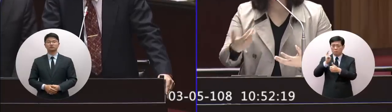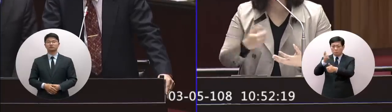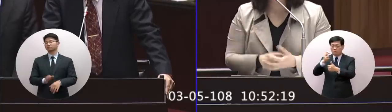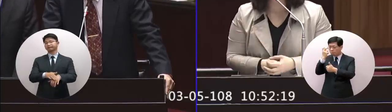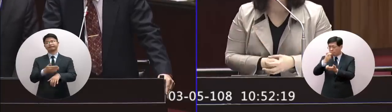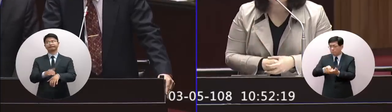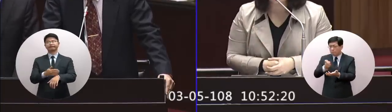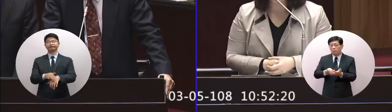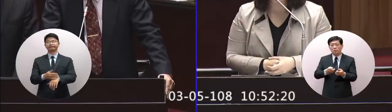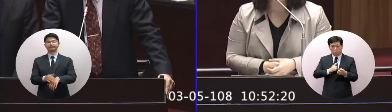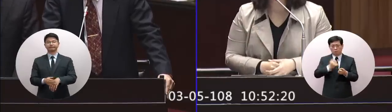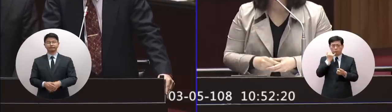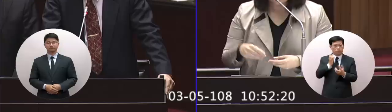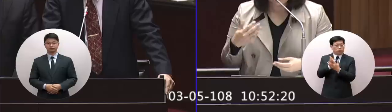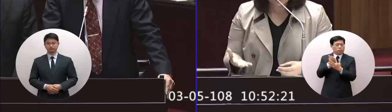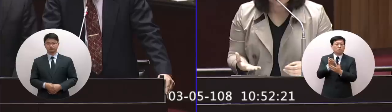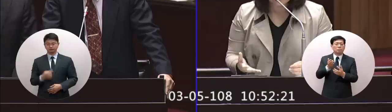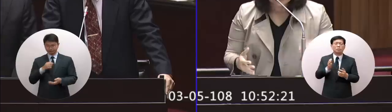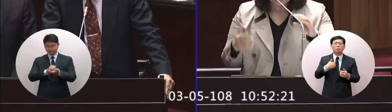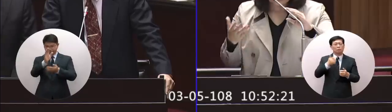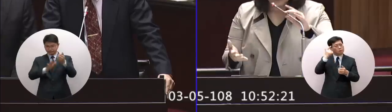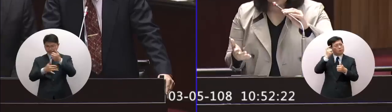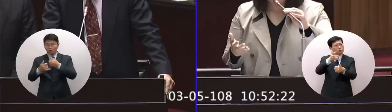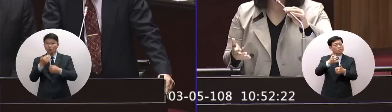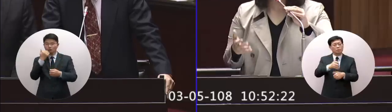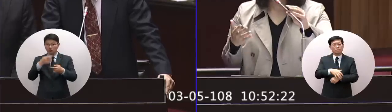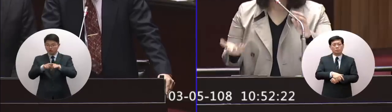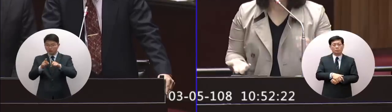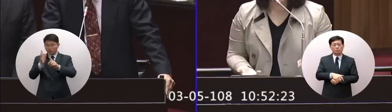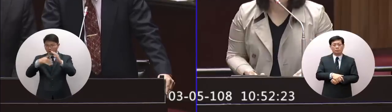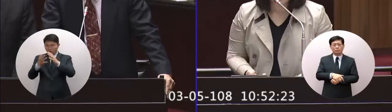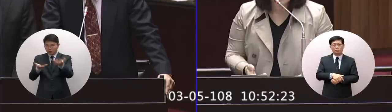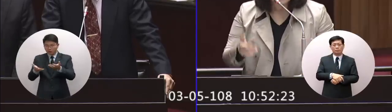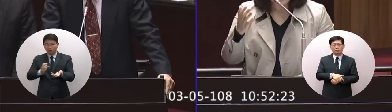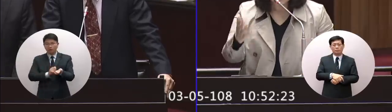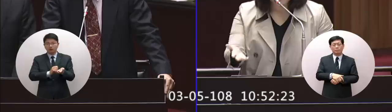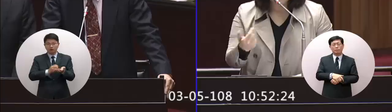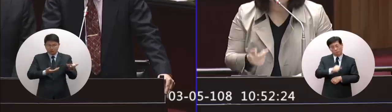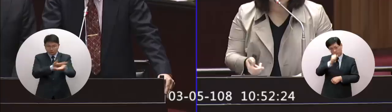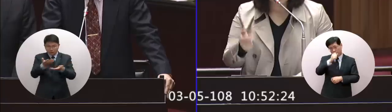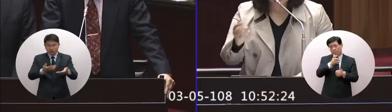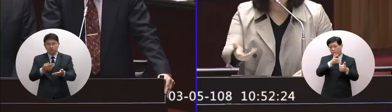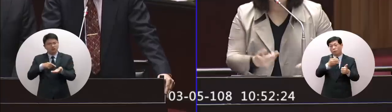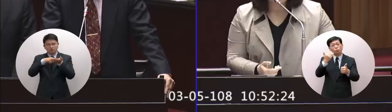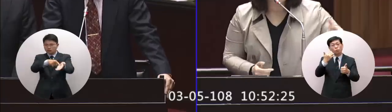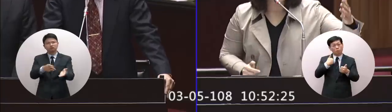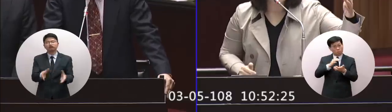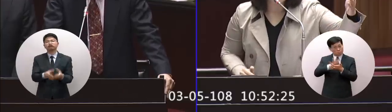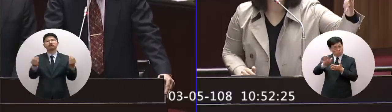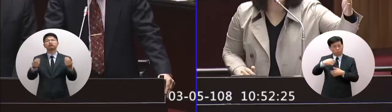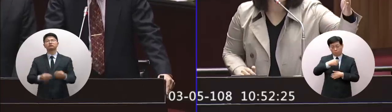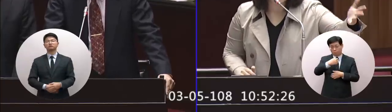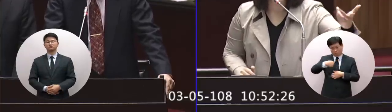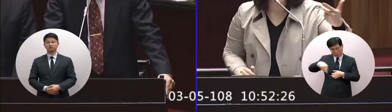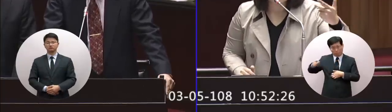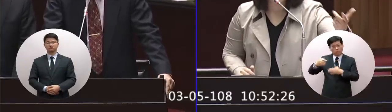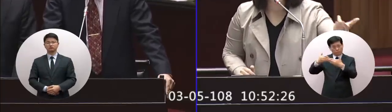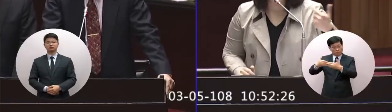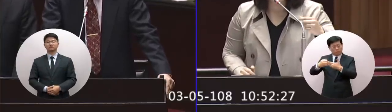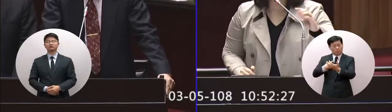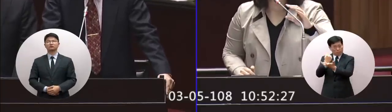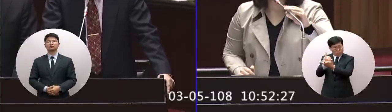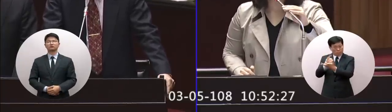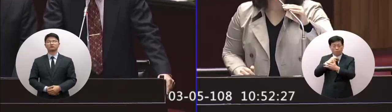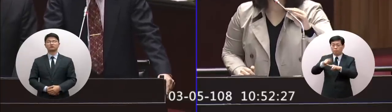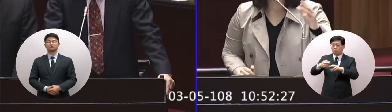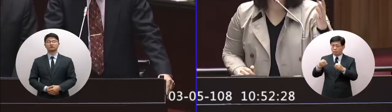会啊， 你相对你可以有意见呐、啊。 跟委员报告，那我问你，正常的学士教育不需要申请啊。 那我问你嘛，如果未来他们赴大陆参